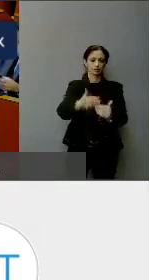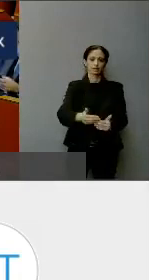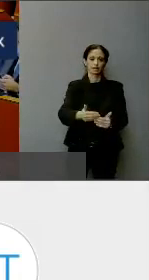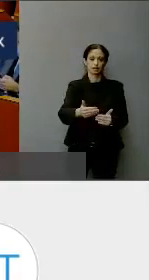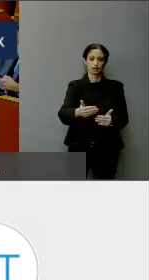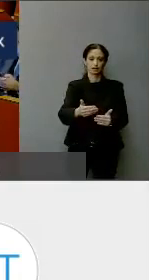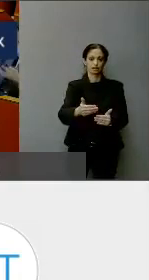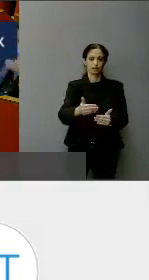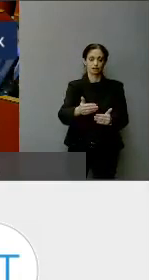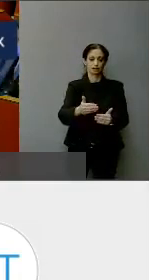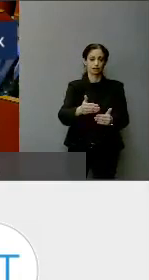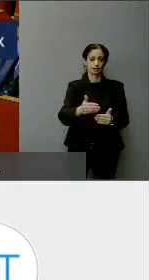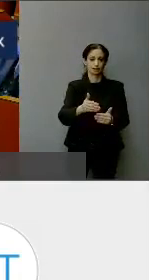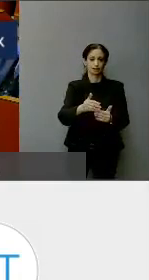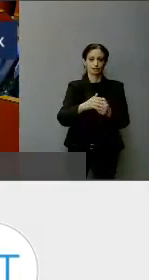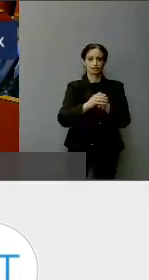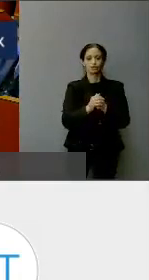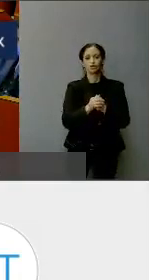quando